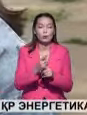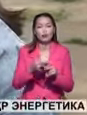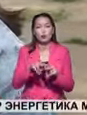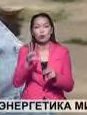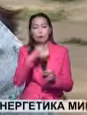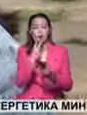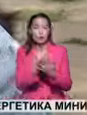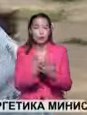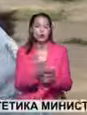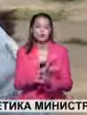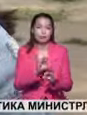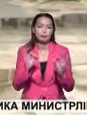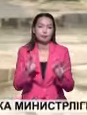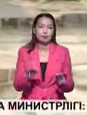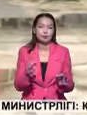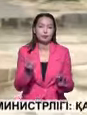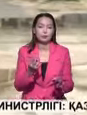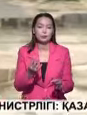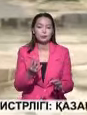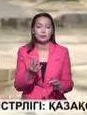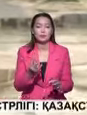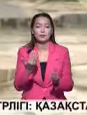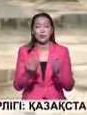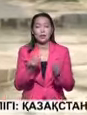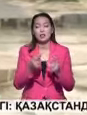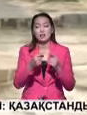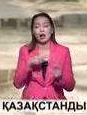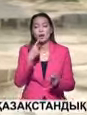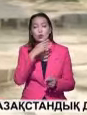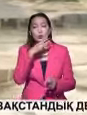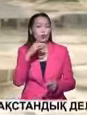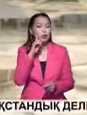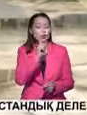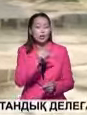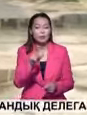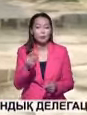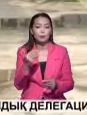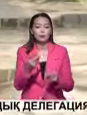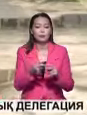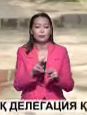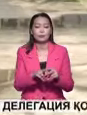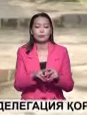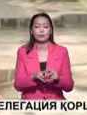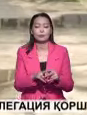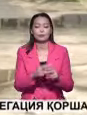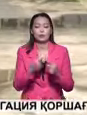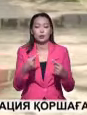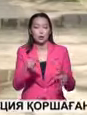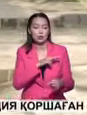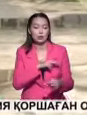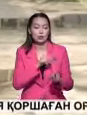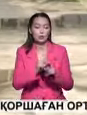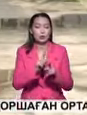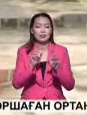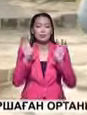көптеп болғанын дұрыс деп есептеймін. Қазір алып қарайтын болсақ, көп жастарымыз педагогикалық салаға, юрист, яғни